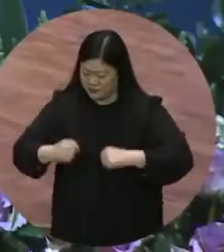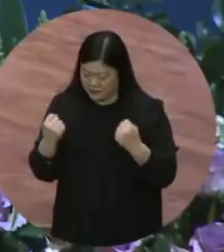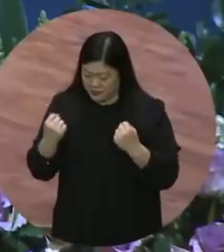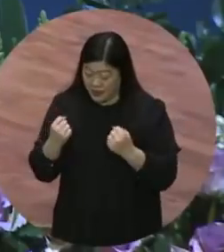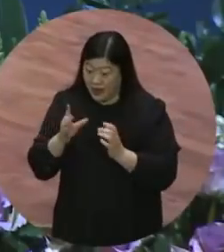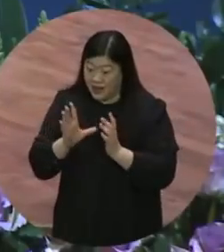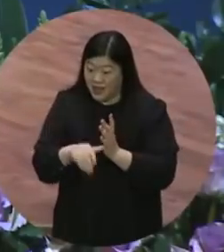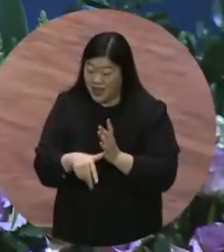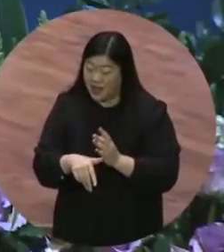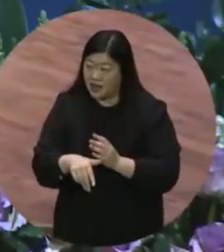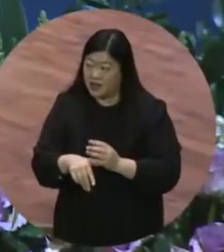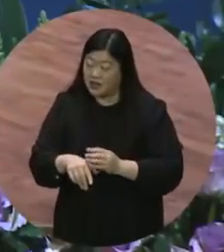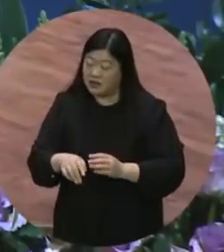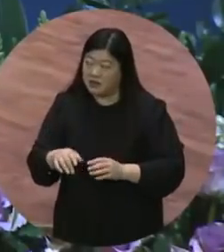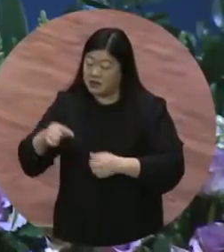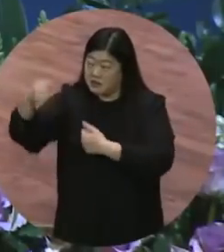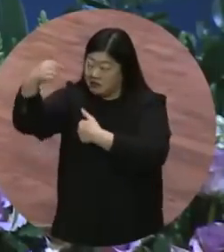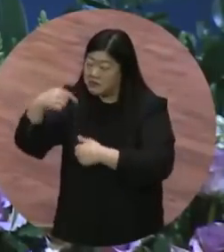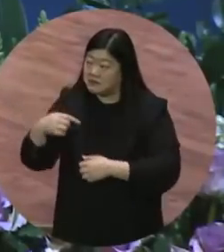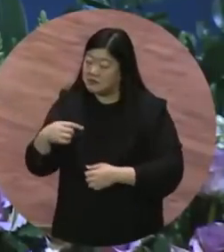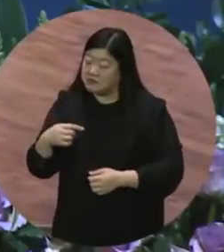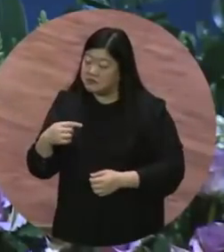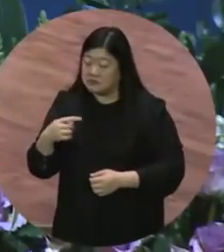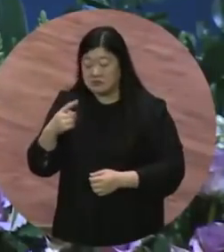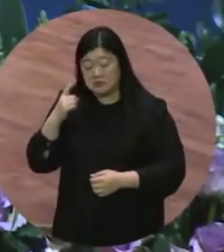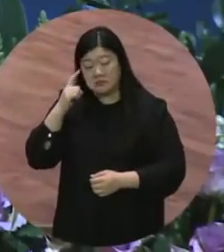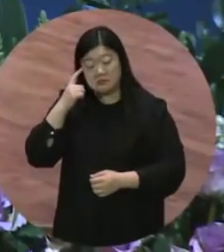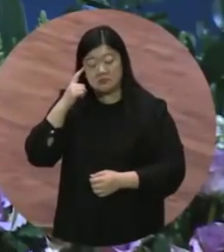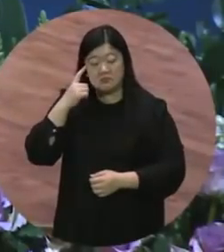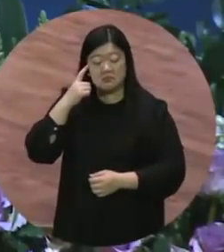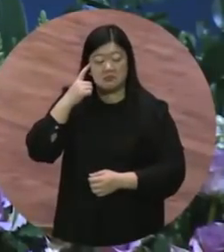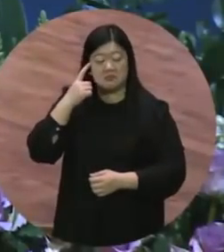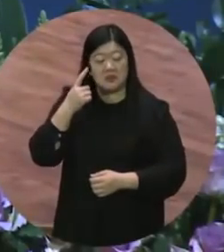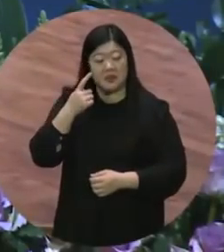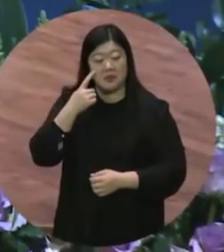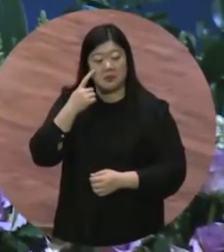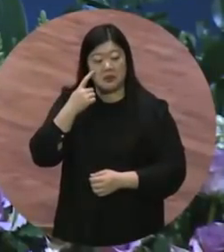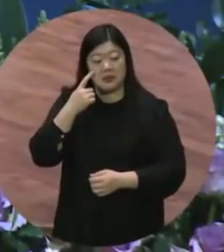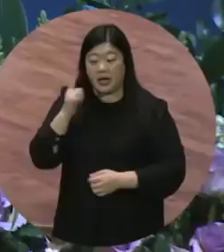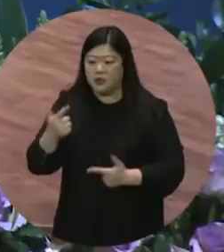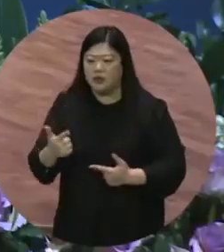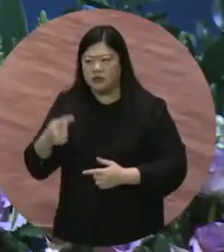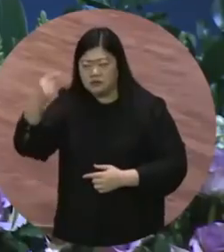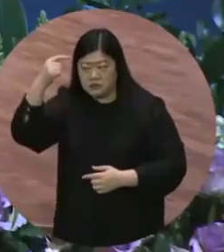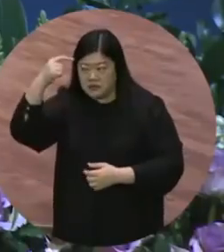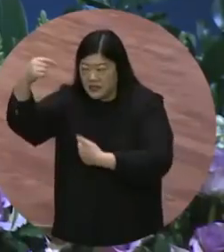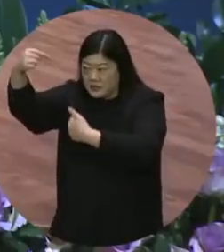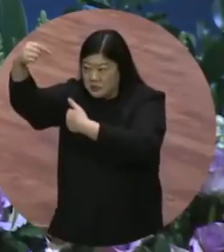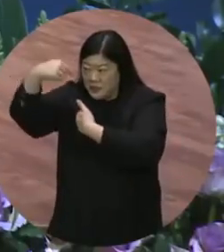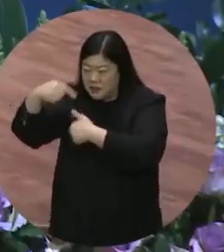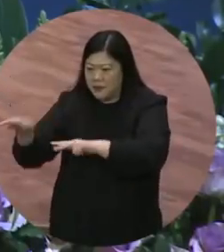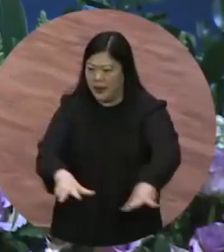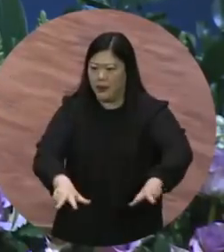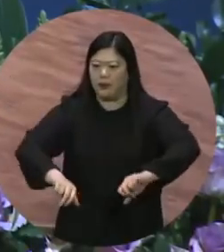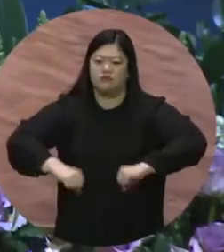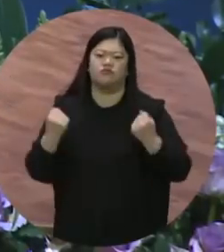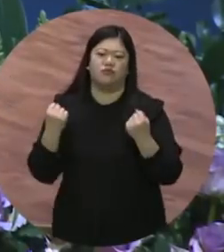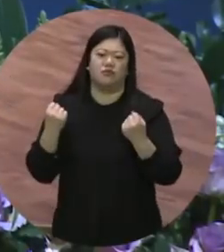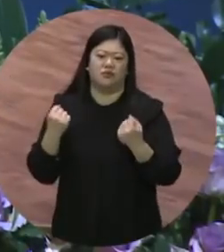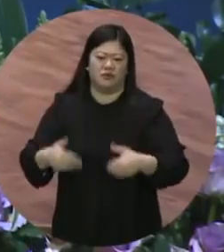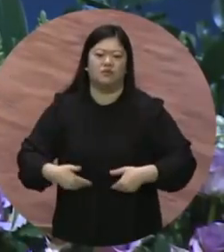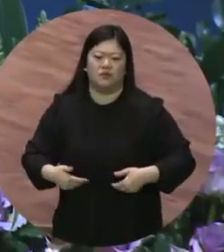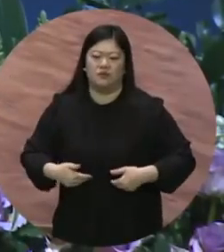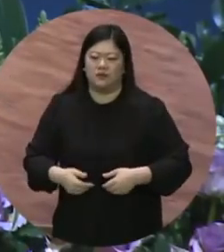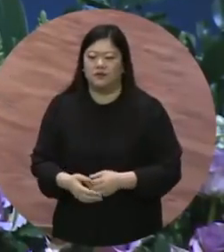즉시 순종입니다. 그래서 우리 렘넌트들도 기도하셔야 돼요. 저도 4천 말씀 운동의 주역으로 쓰임받게 하여